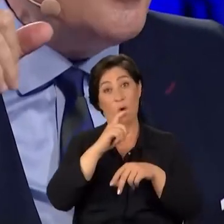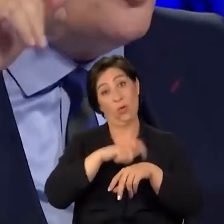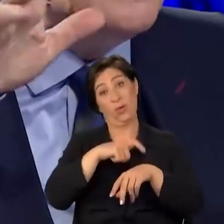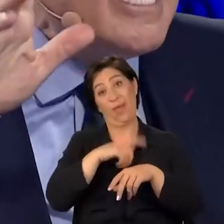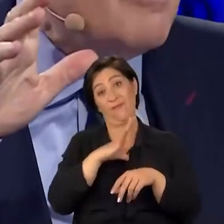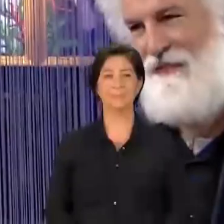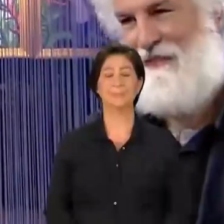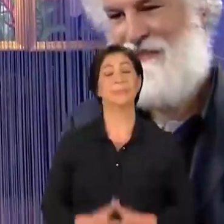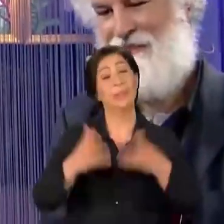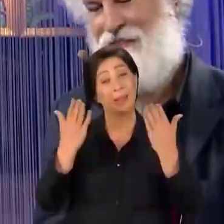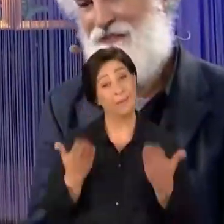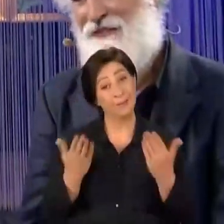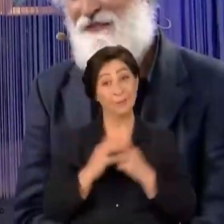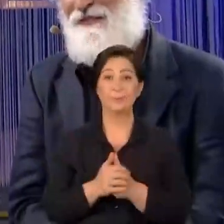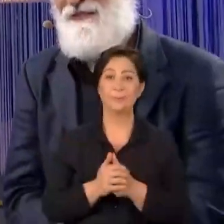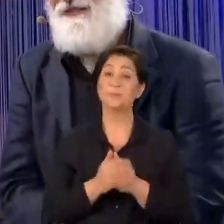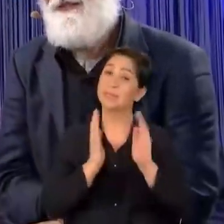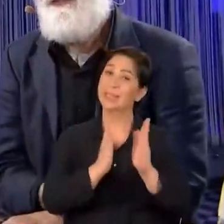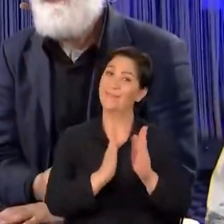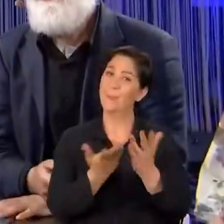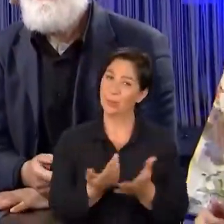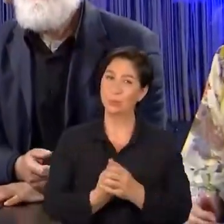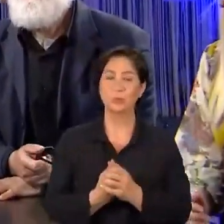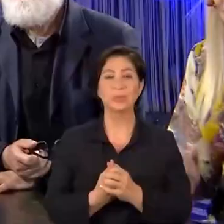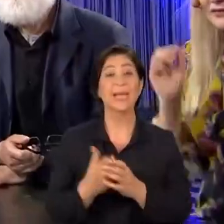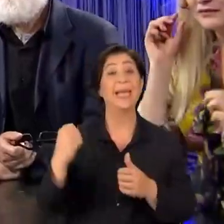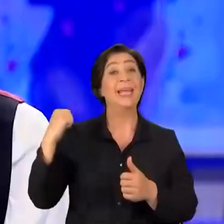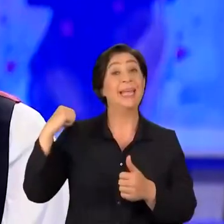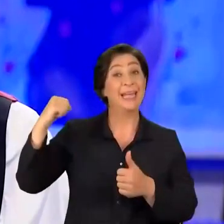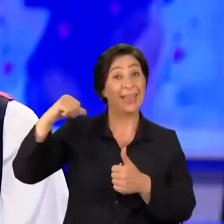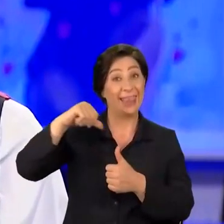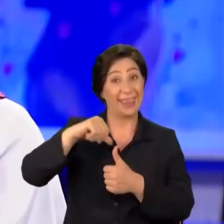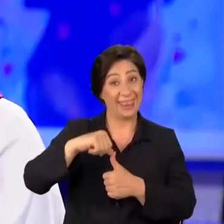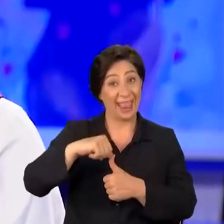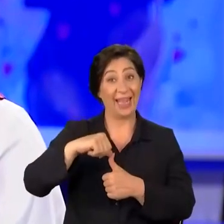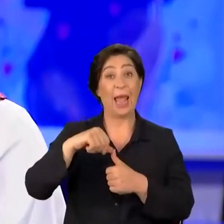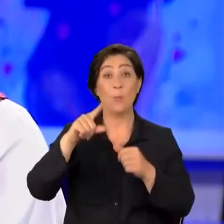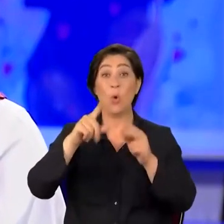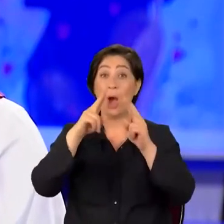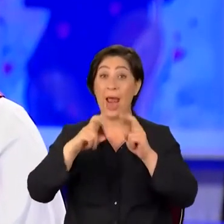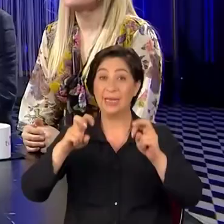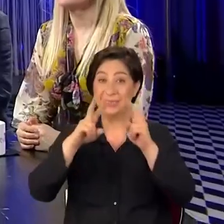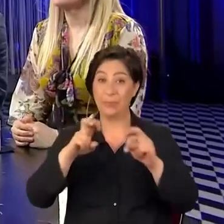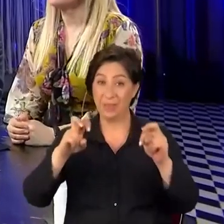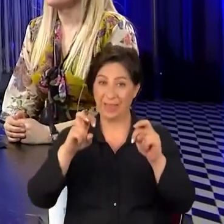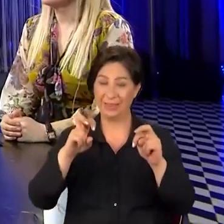sonra. Göreceğiz. Evet, devam ediyoruz. Tekrar bu araştırmadan